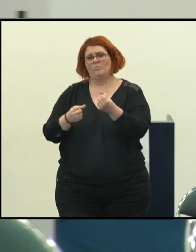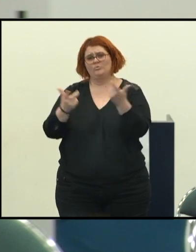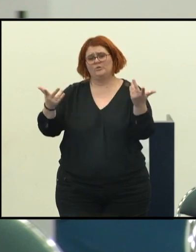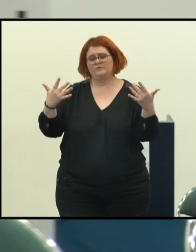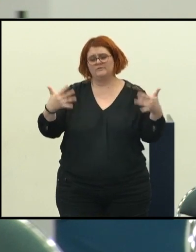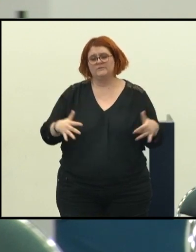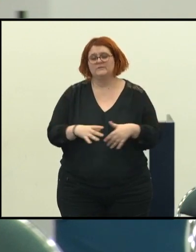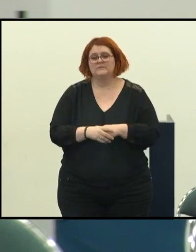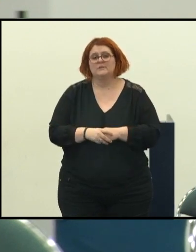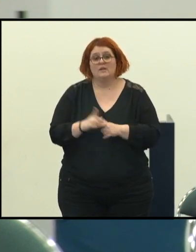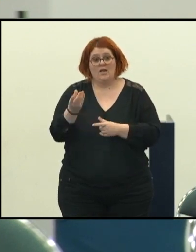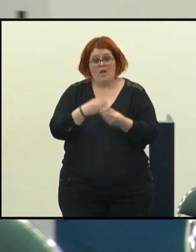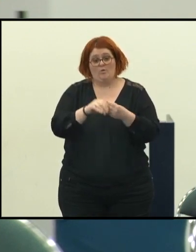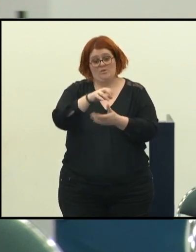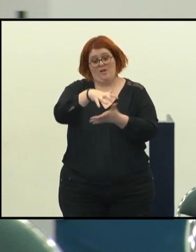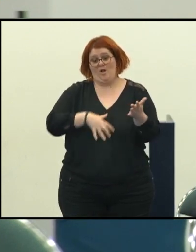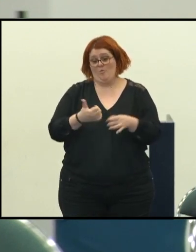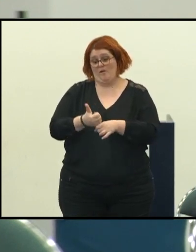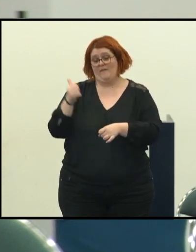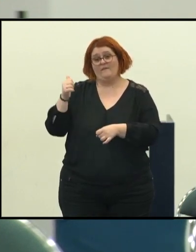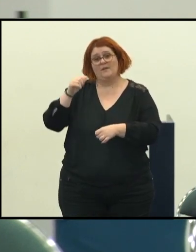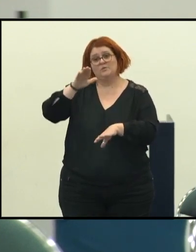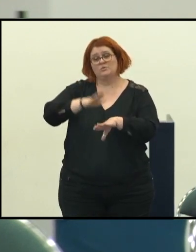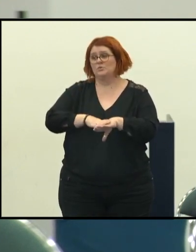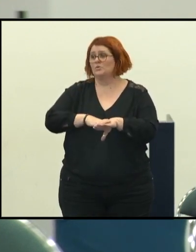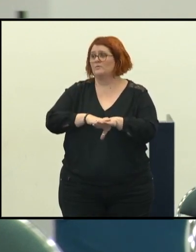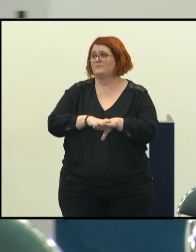rapport de l'année dernière sur,